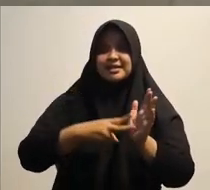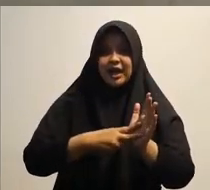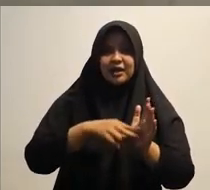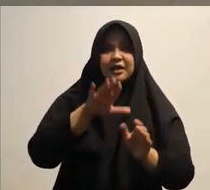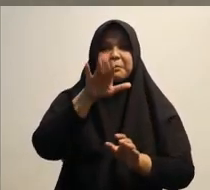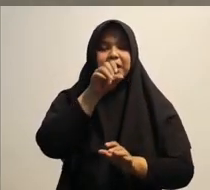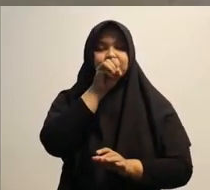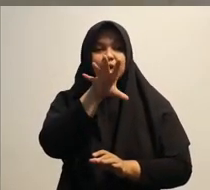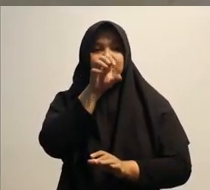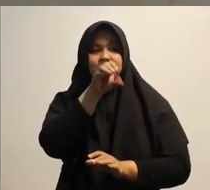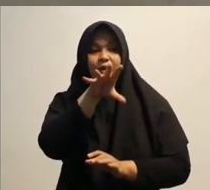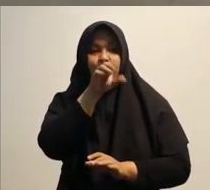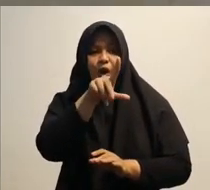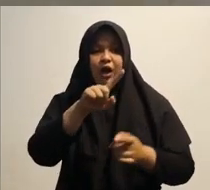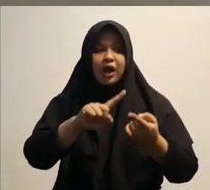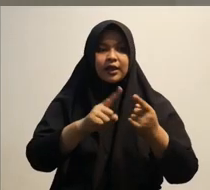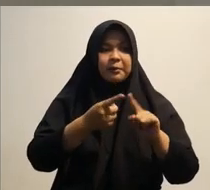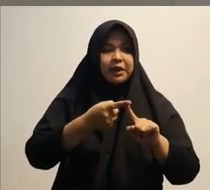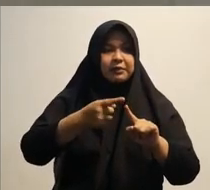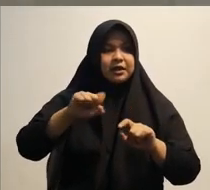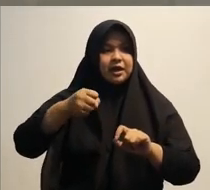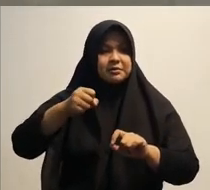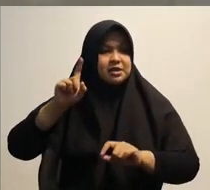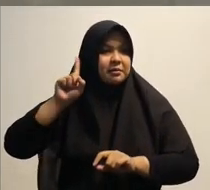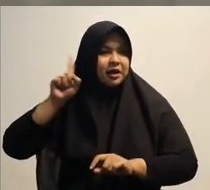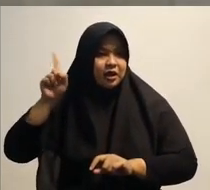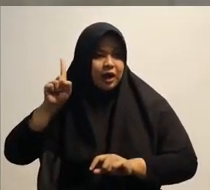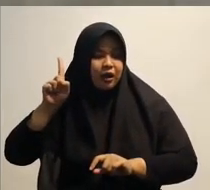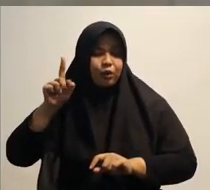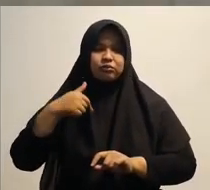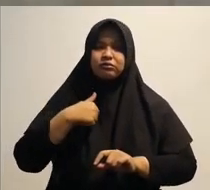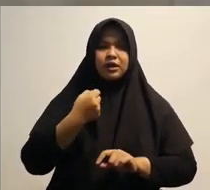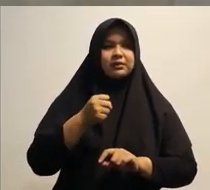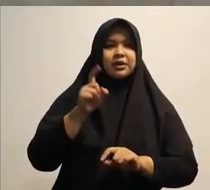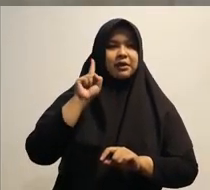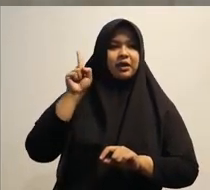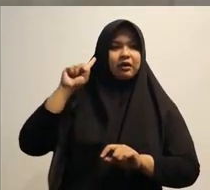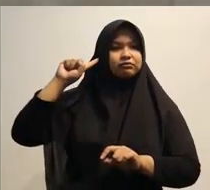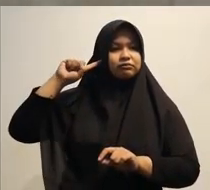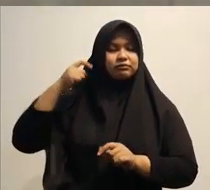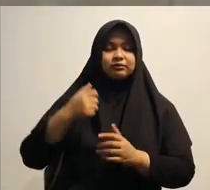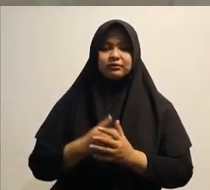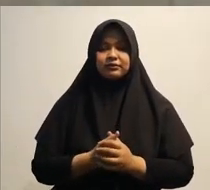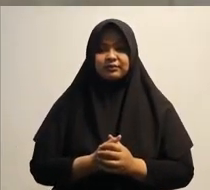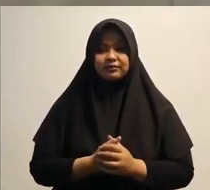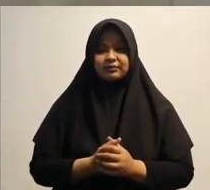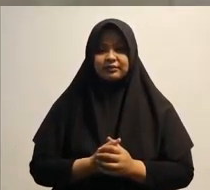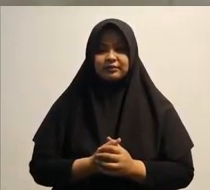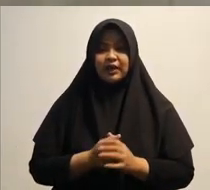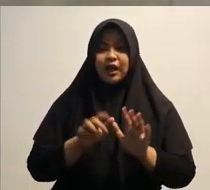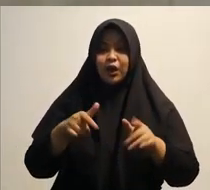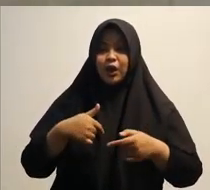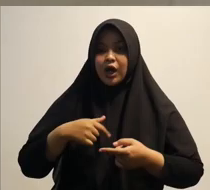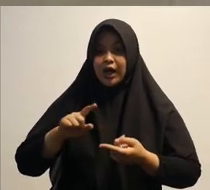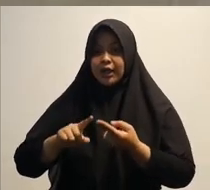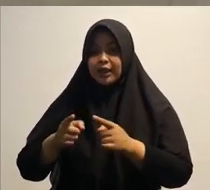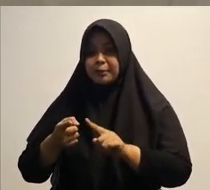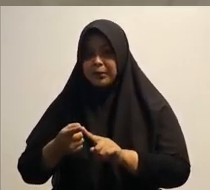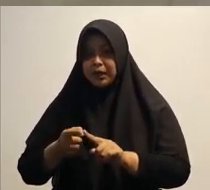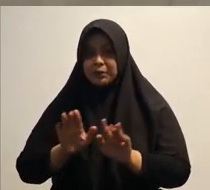untuk teman-teman yang kesulitan mendengar, itu tidak ada gunanya. Jadi